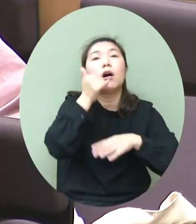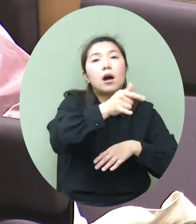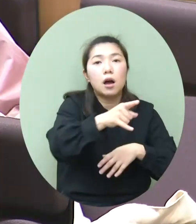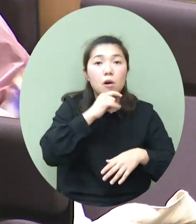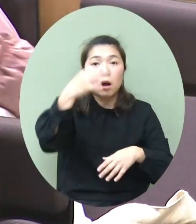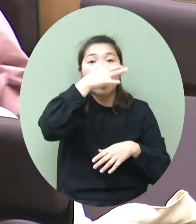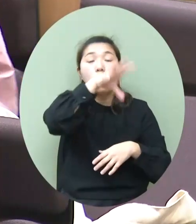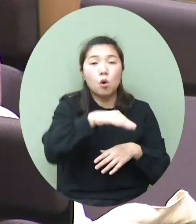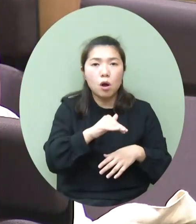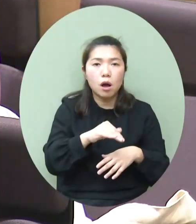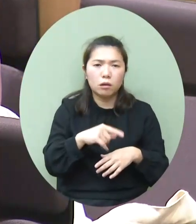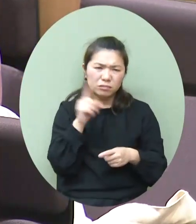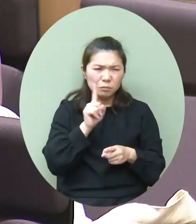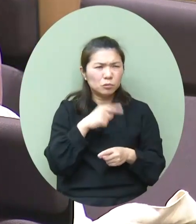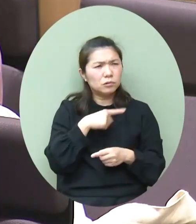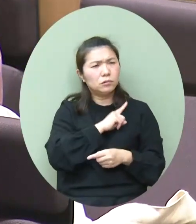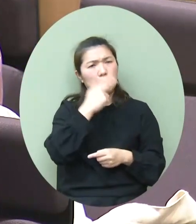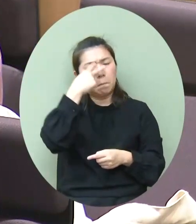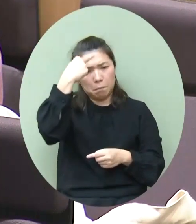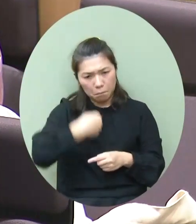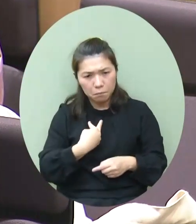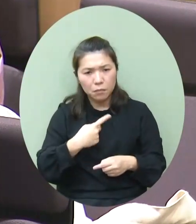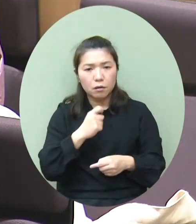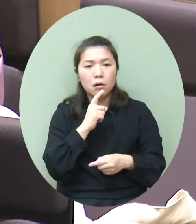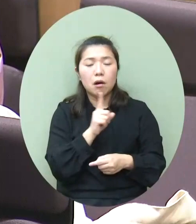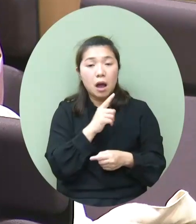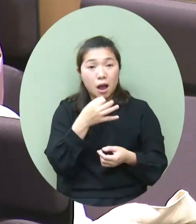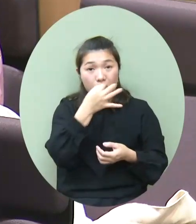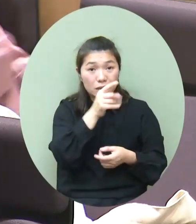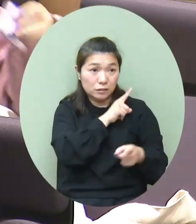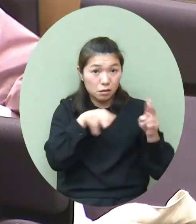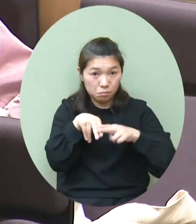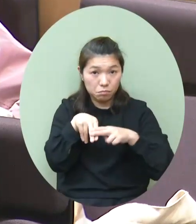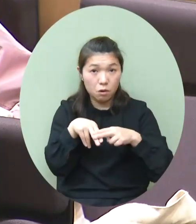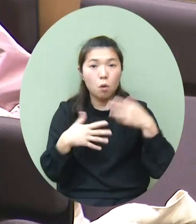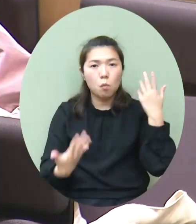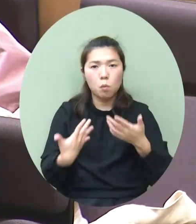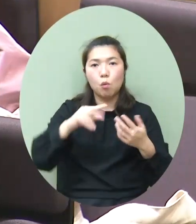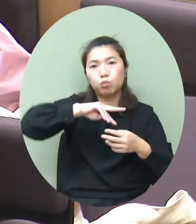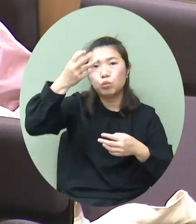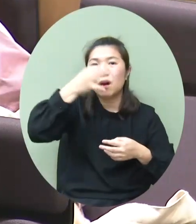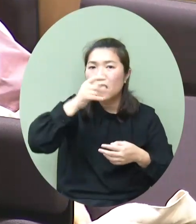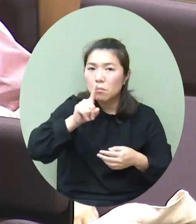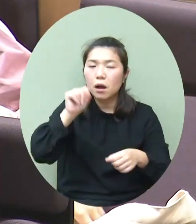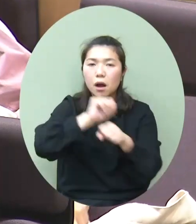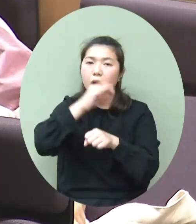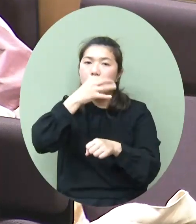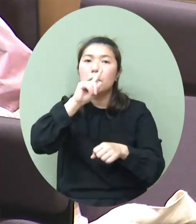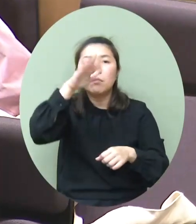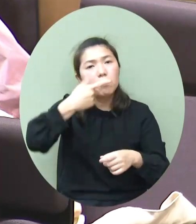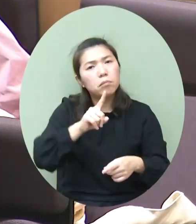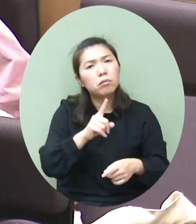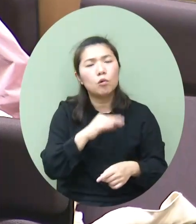如果这个病人需要复诊，他可以去拿药， 那他如何衡量他应